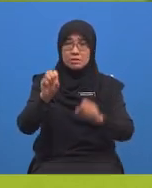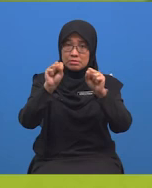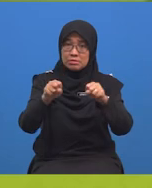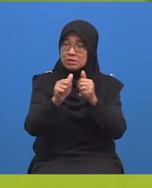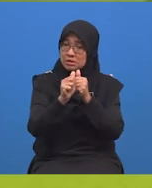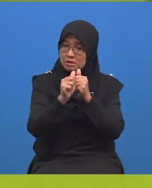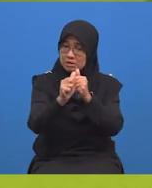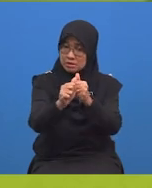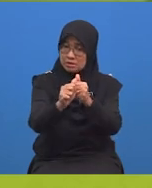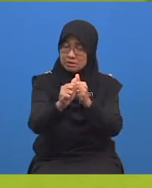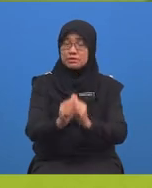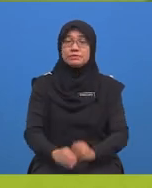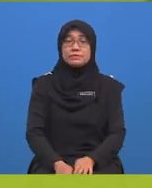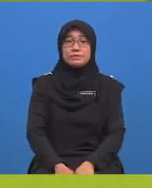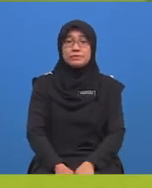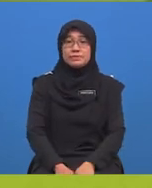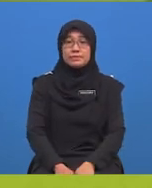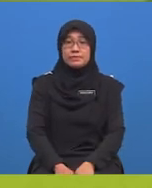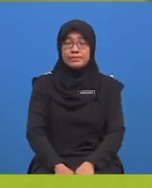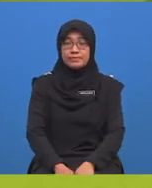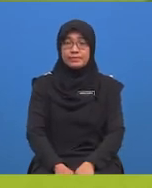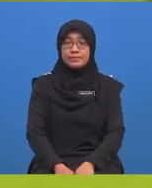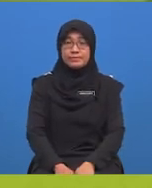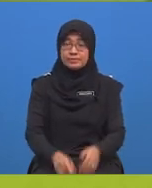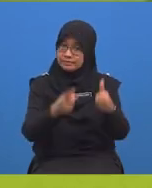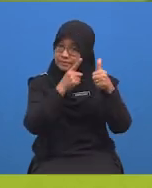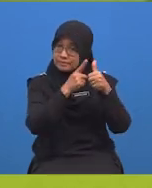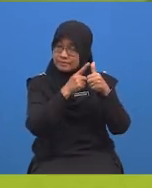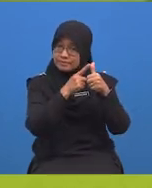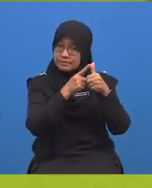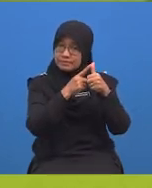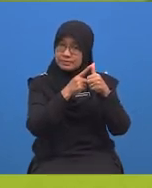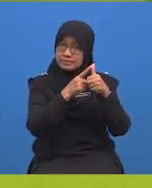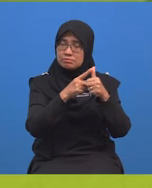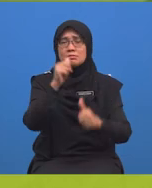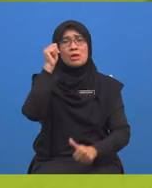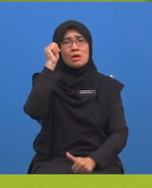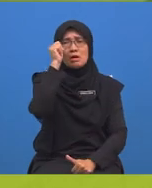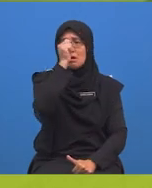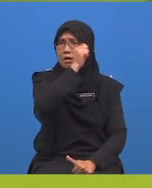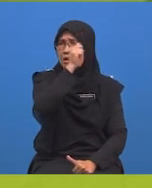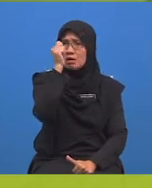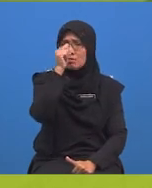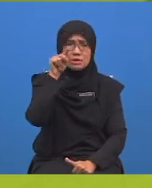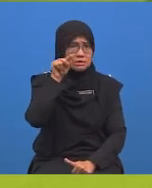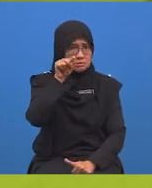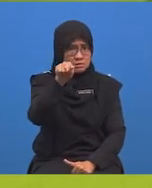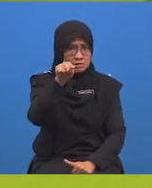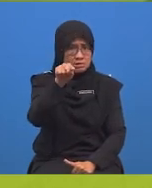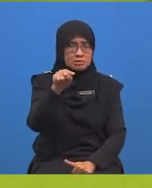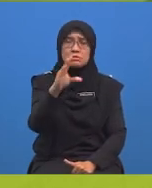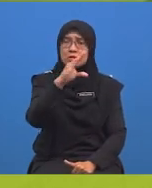mendarab perpuluhan dengan perpuluhan. Iaitu, pertama sekali, kita abaikan titik perpuluhan